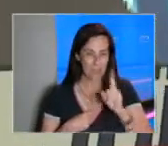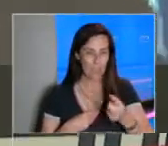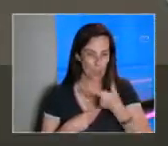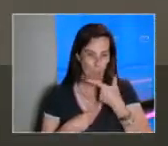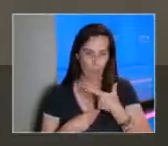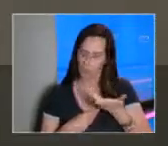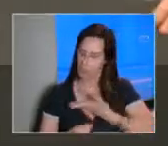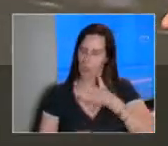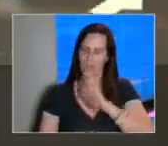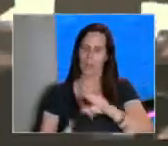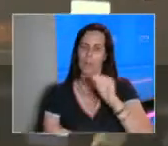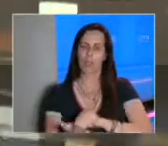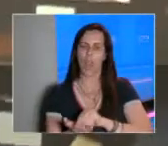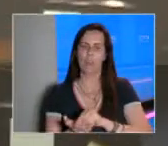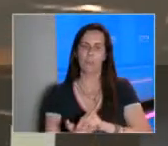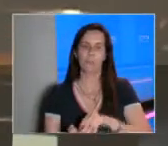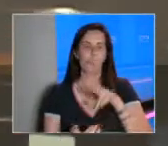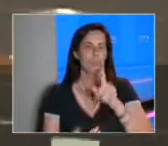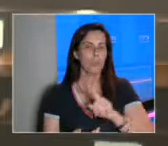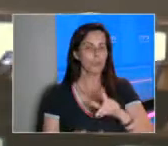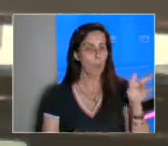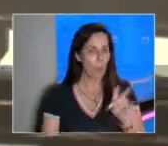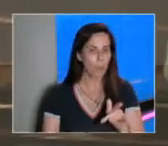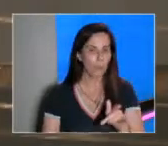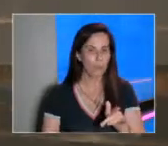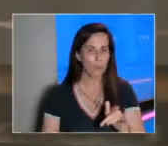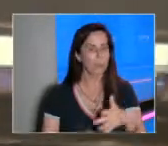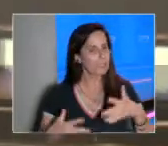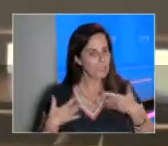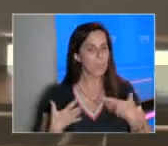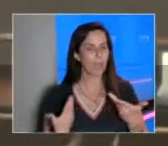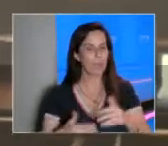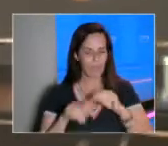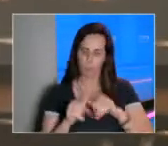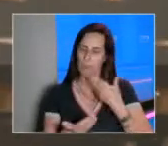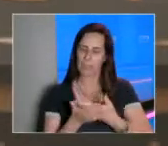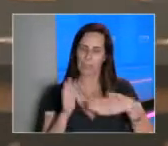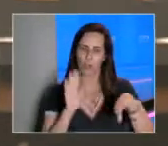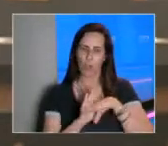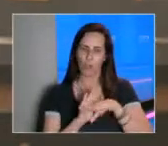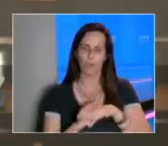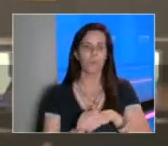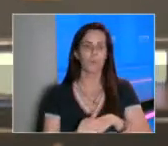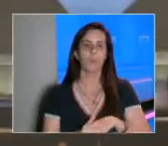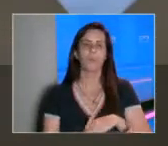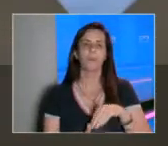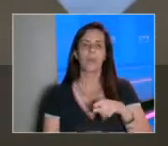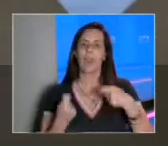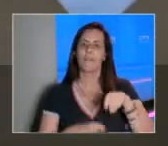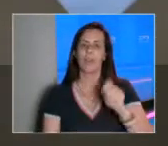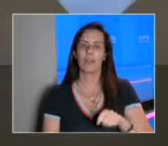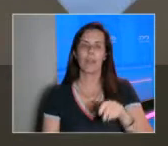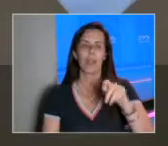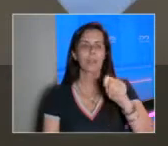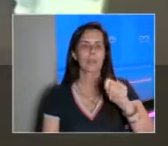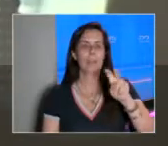תרופה שייקח מרשם, ויש מי שבאופוזיציה דווקא שמחים והתמחו בהצעות החוק האלו. אחת מהן היא חברת הכנסת